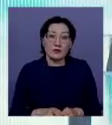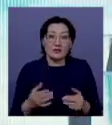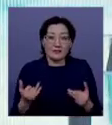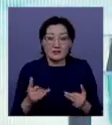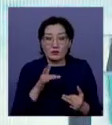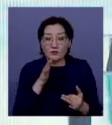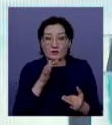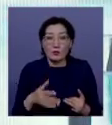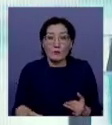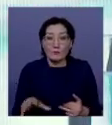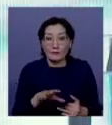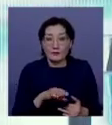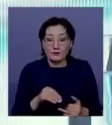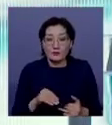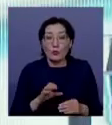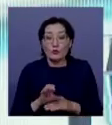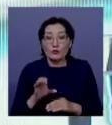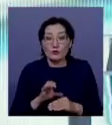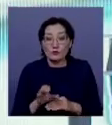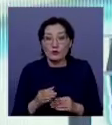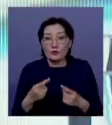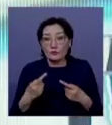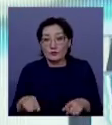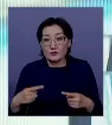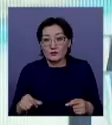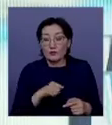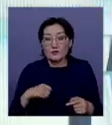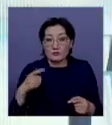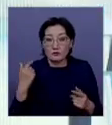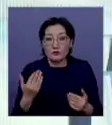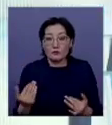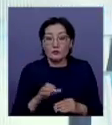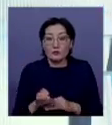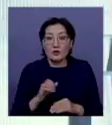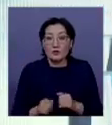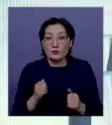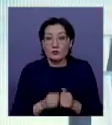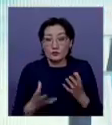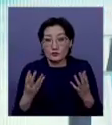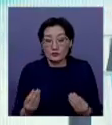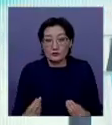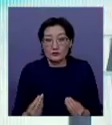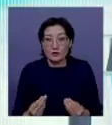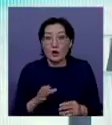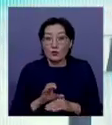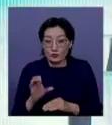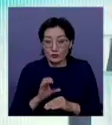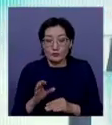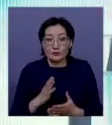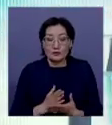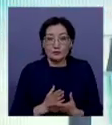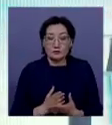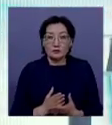қазіргі кездегі бар өнім, бұдан басқа өздеріңіз білесіздер, ол өнім дегеніміз күнде өндіріліп отырады.